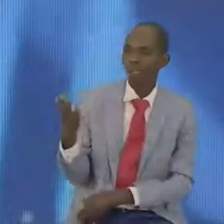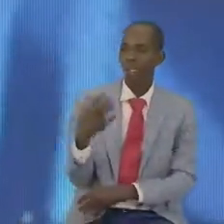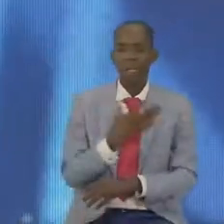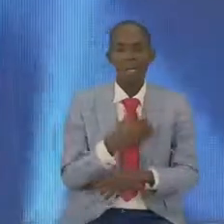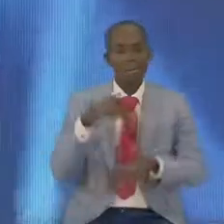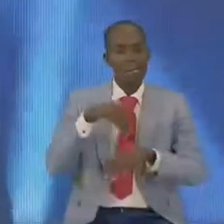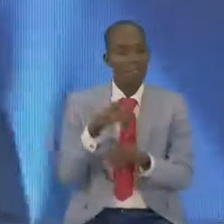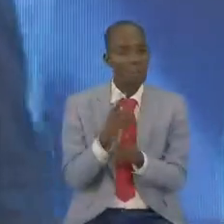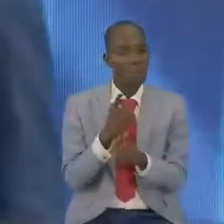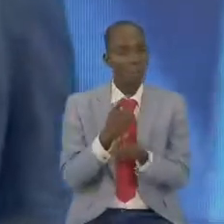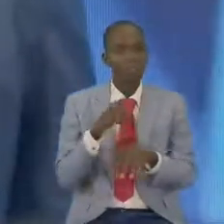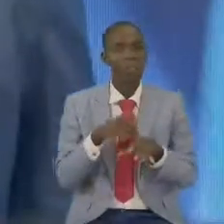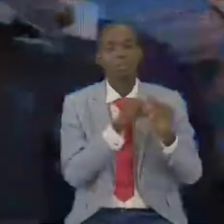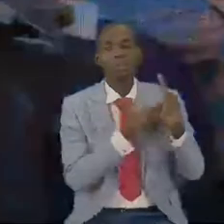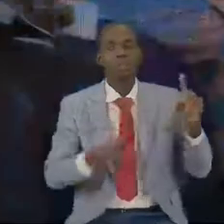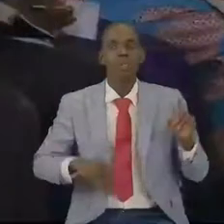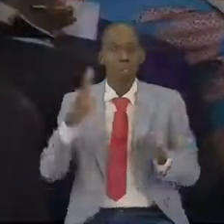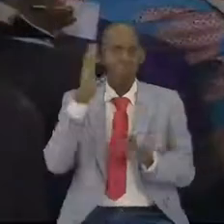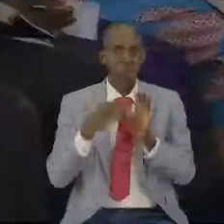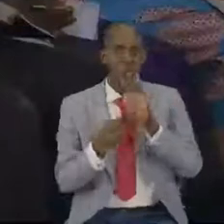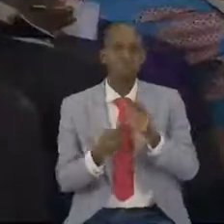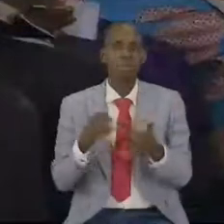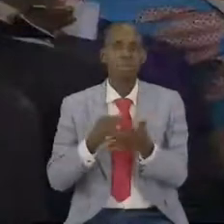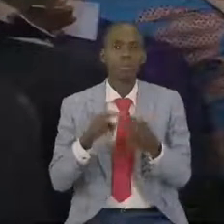opportun, Dieu va te le montrer.